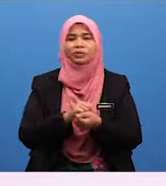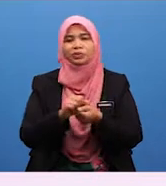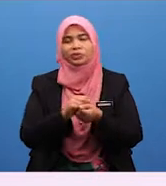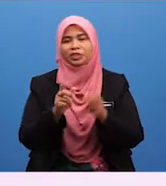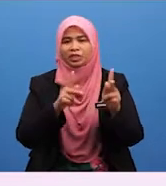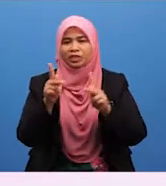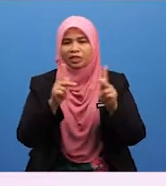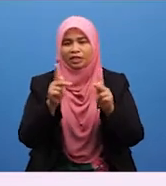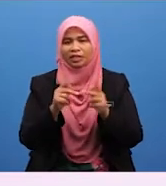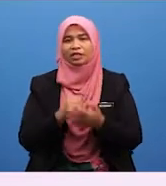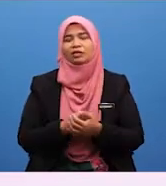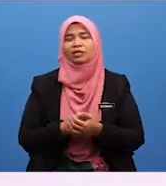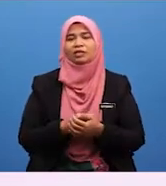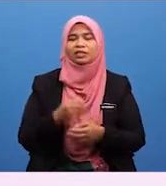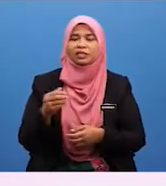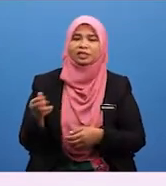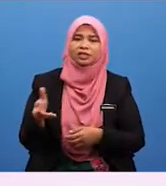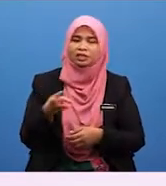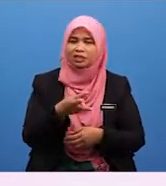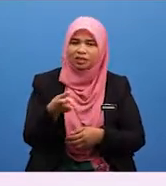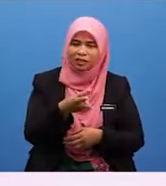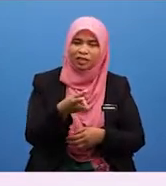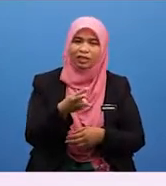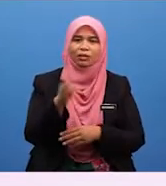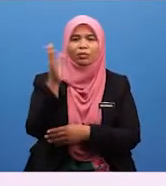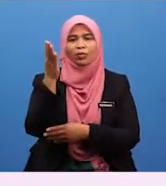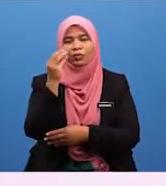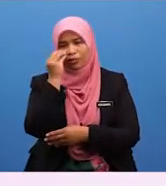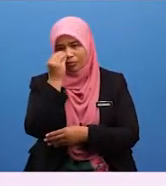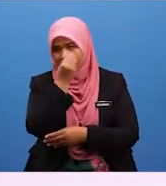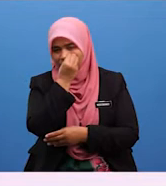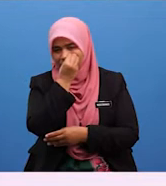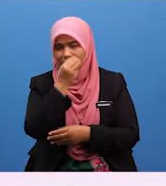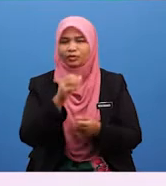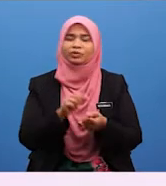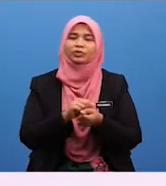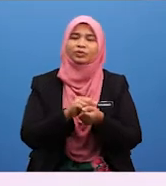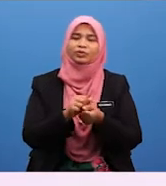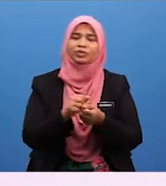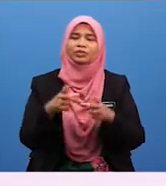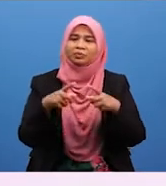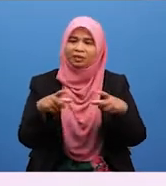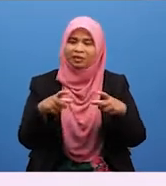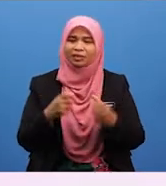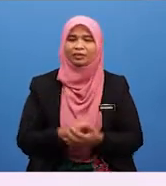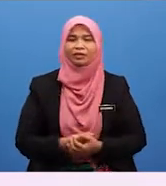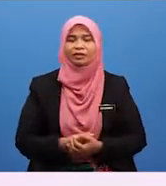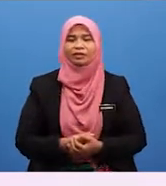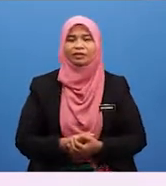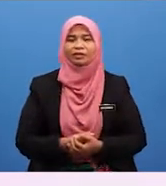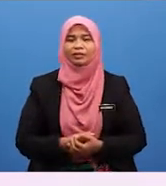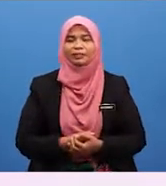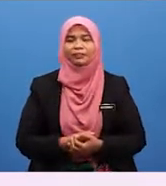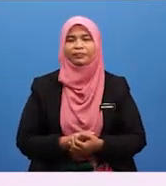membasuh kereta, menyiram pokok bunga, membasuh pinggan mangkuk selepas makan.